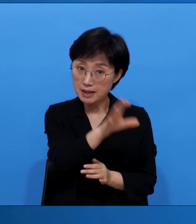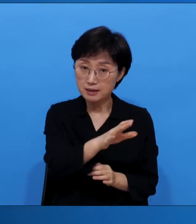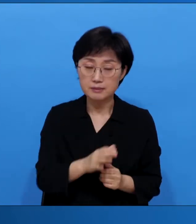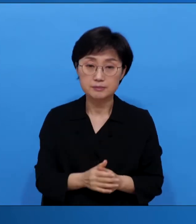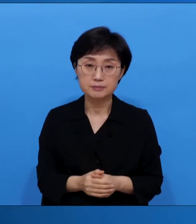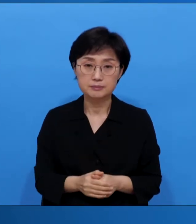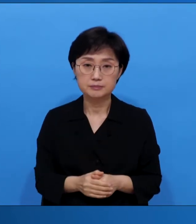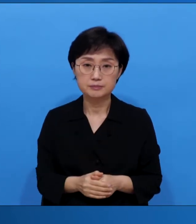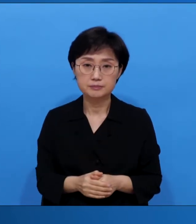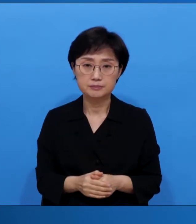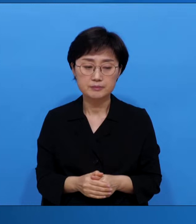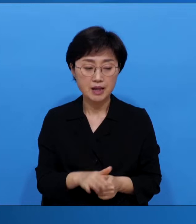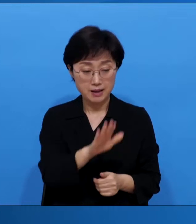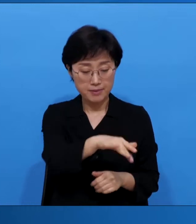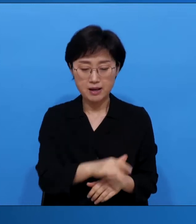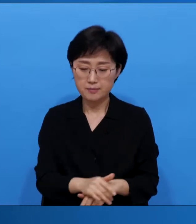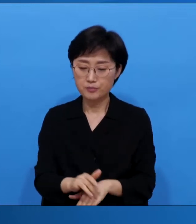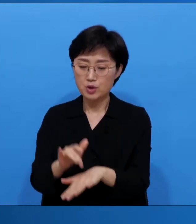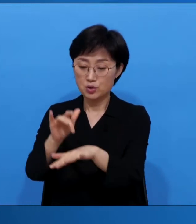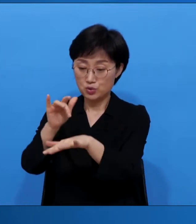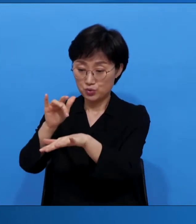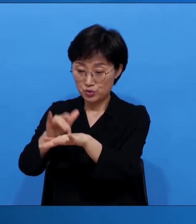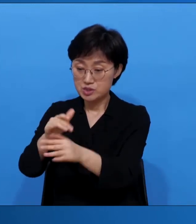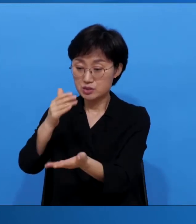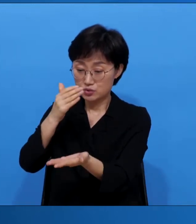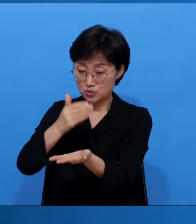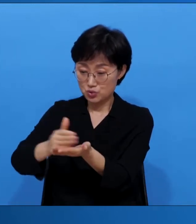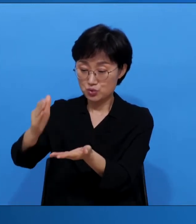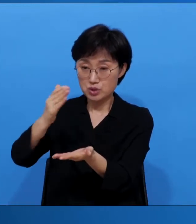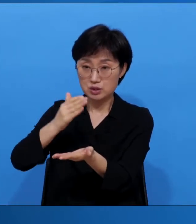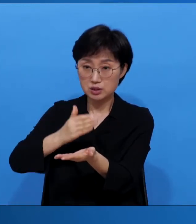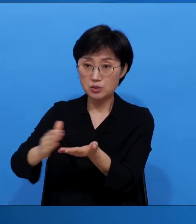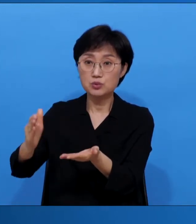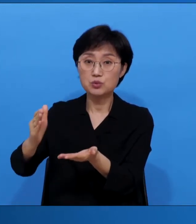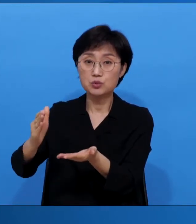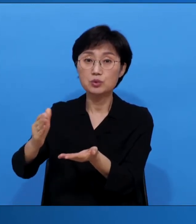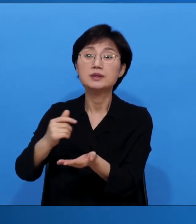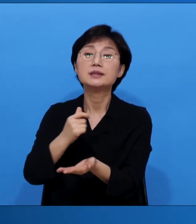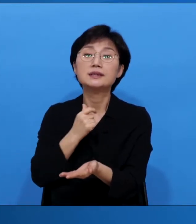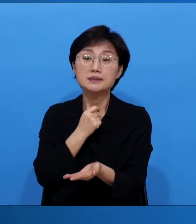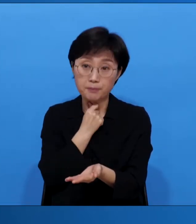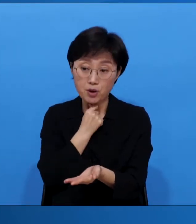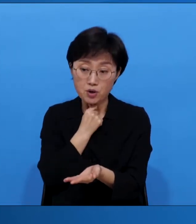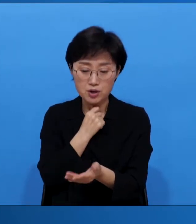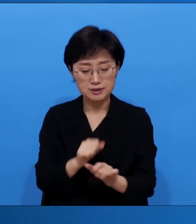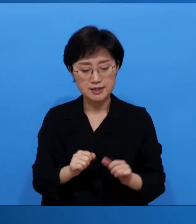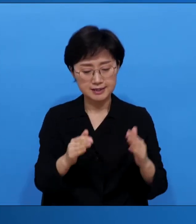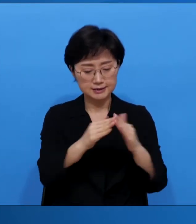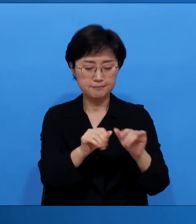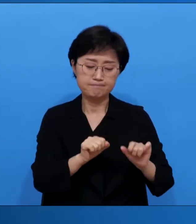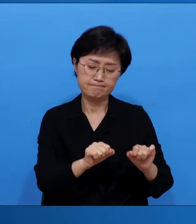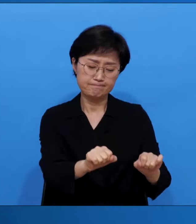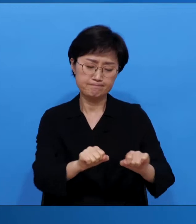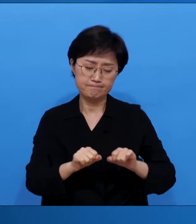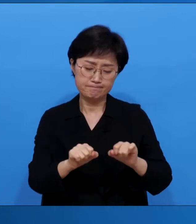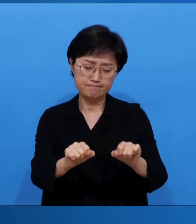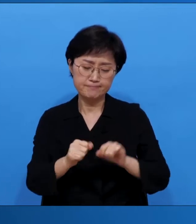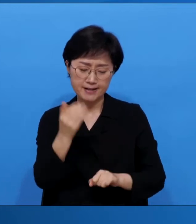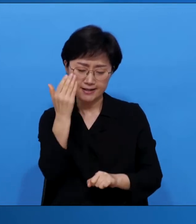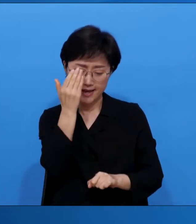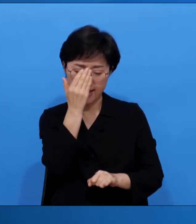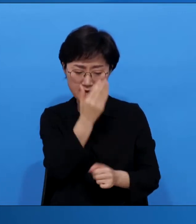says, 귀신을 쫓아내기 위해서 많은 소제도 하고 청소도 하고 막 했는데